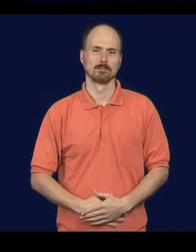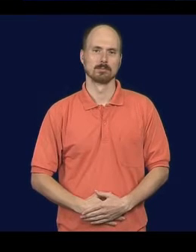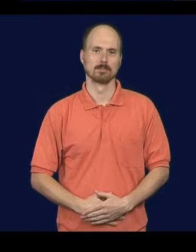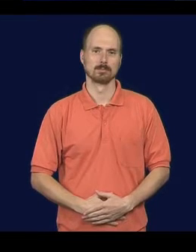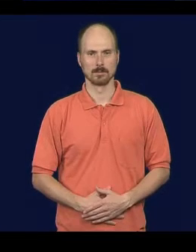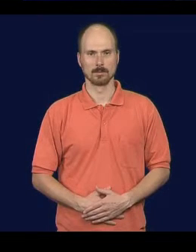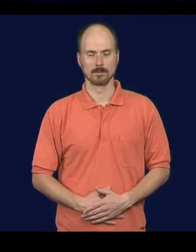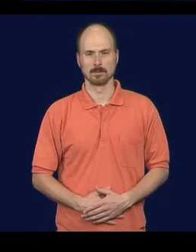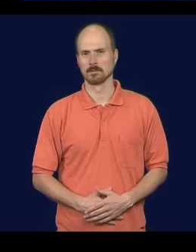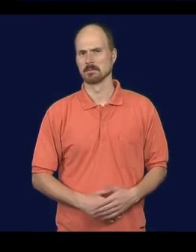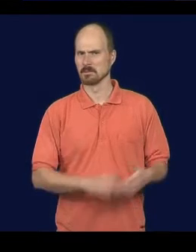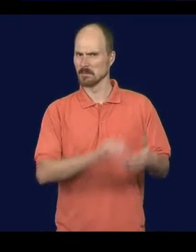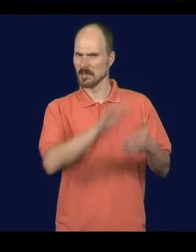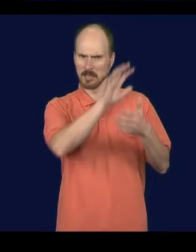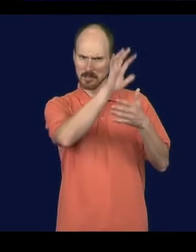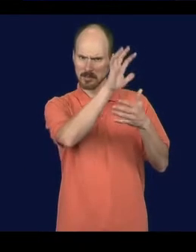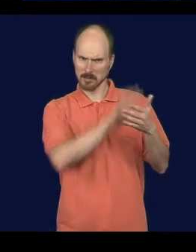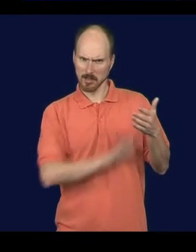funguje tam detekce objektů a